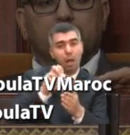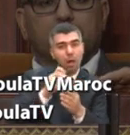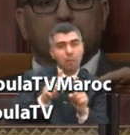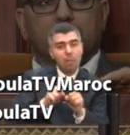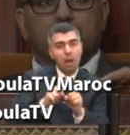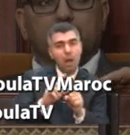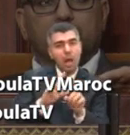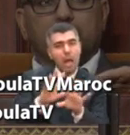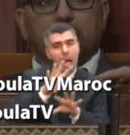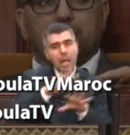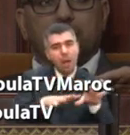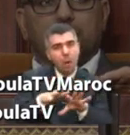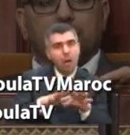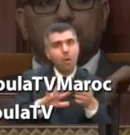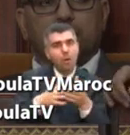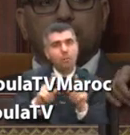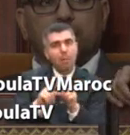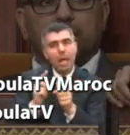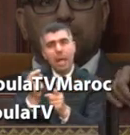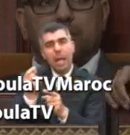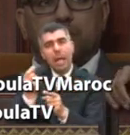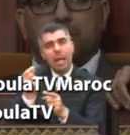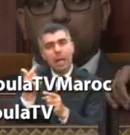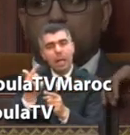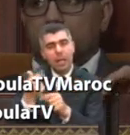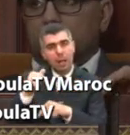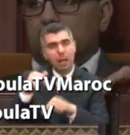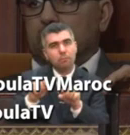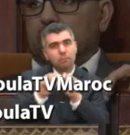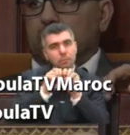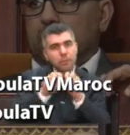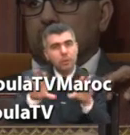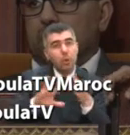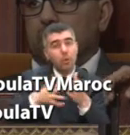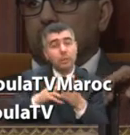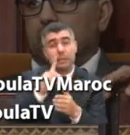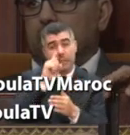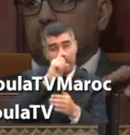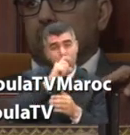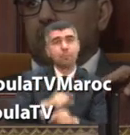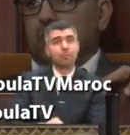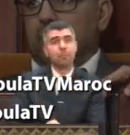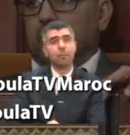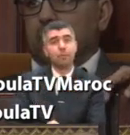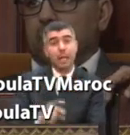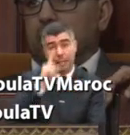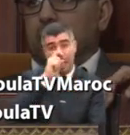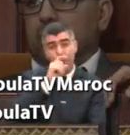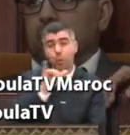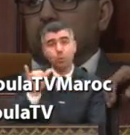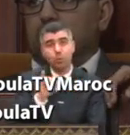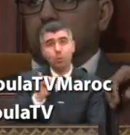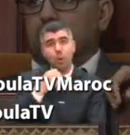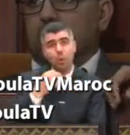اللي كتفترس هذا الحيوان اصبحت قليله في المغرب وبالتالي الانتشار ديالو اصبح بنيوي. المخاطر ديالو هي عديده. اولا